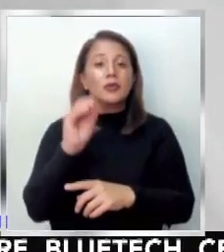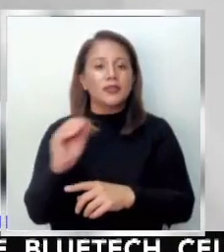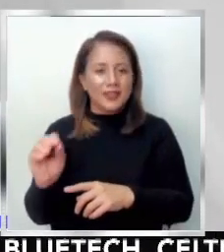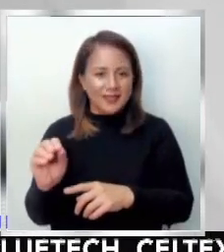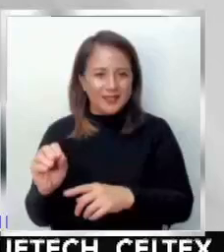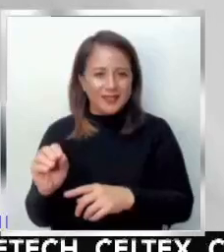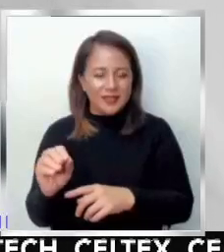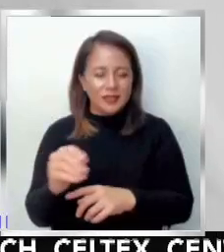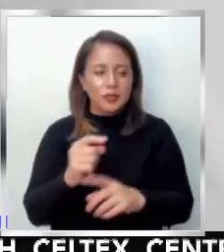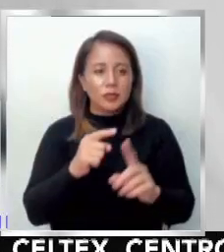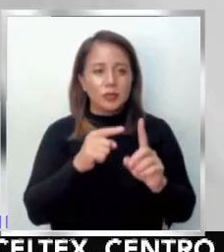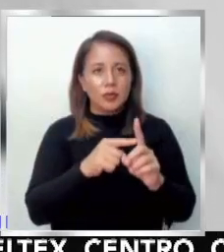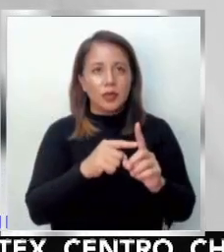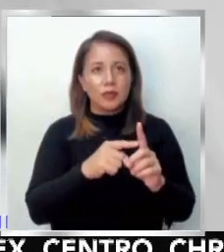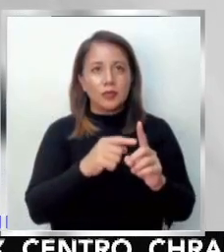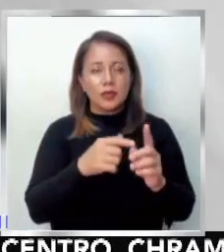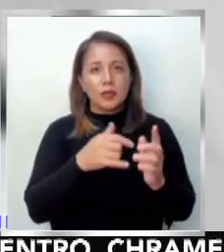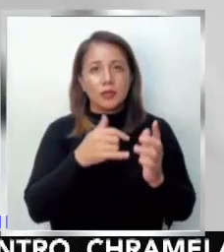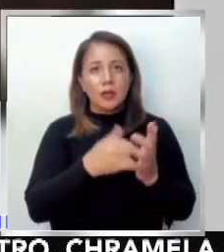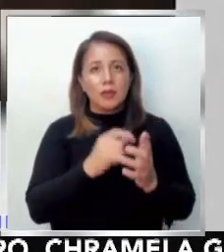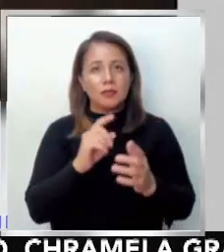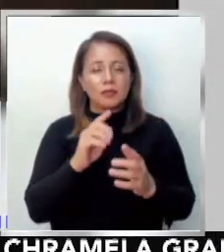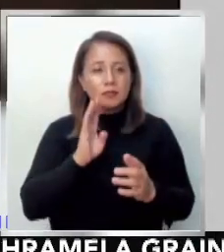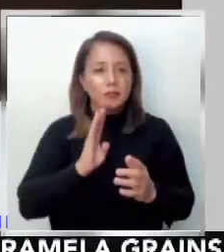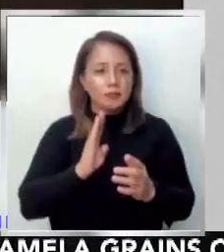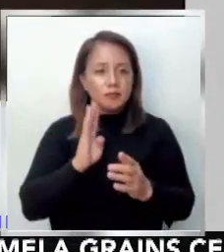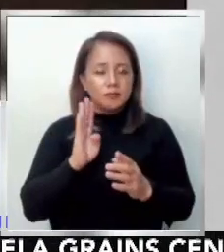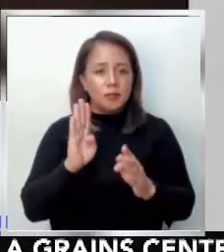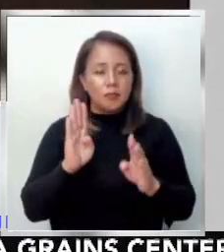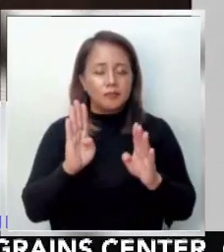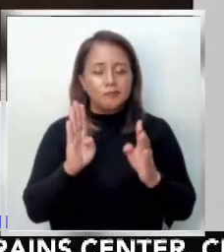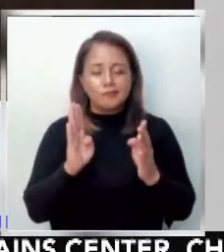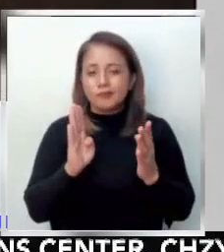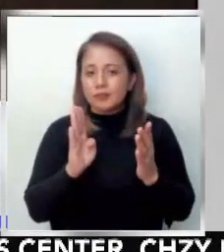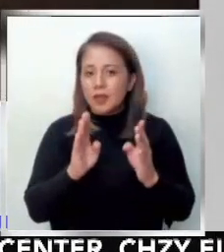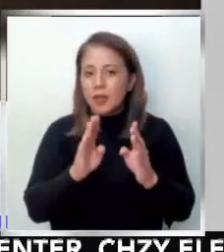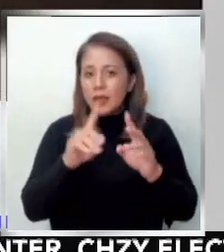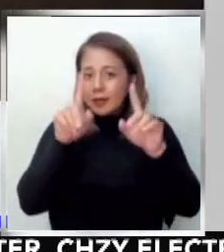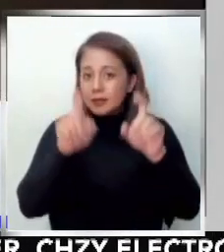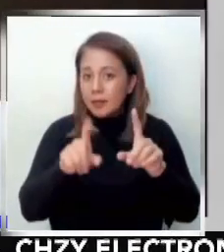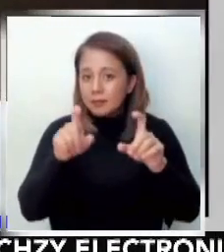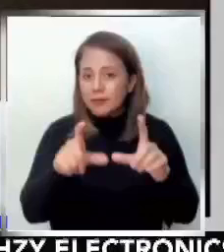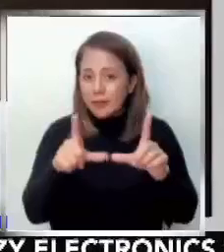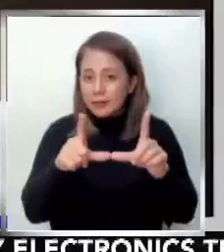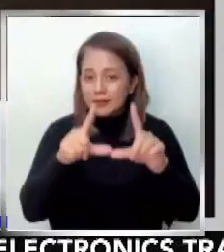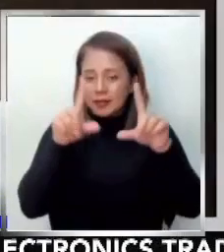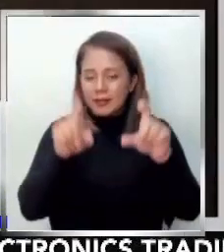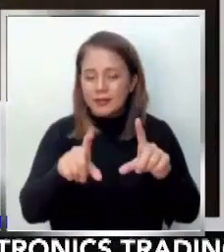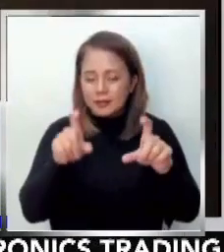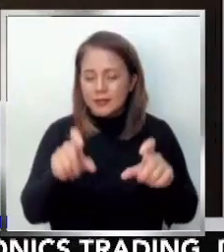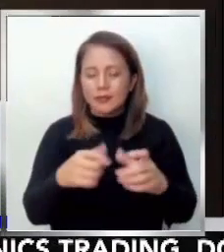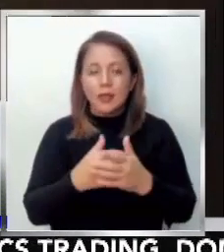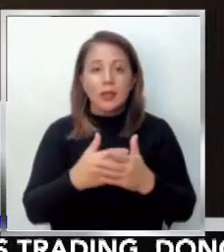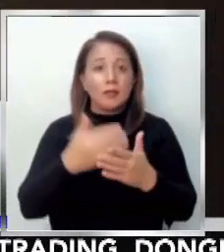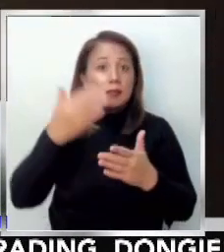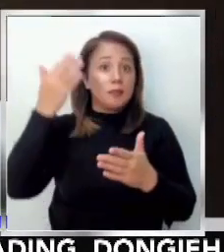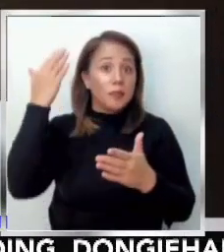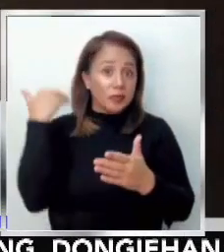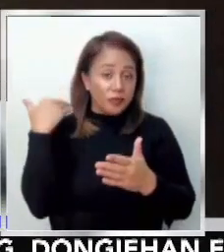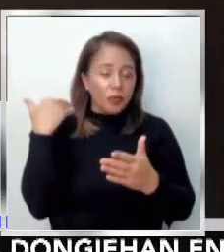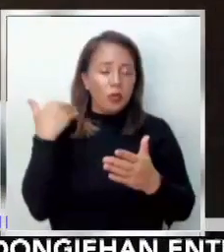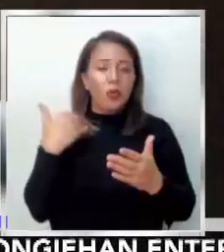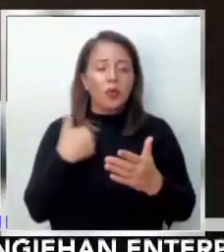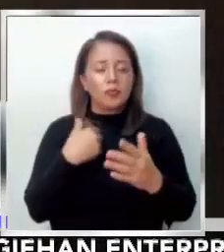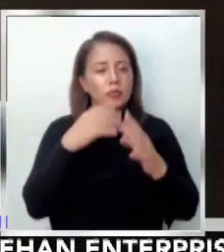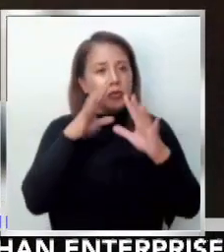sa hinirang na board top notcher. Pero bago nakamit ang tagumpay, kahanga-hangang kwento ng pagsusumikap muna ang